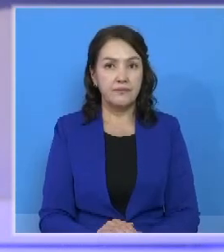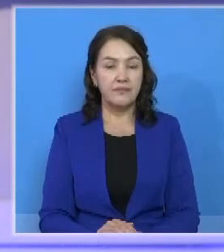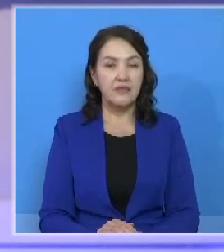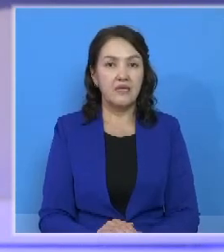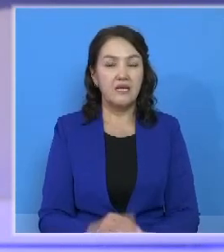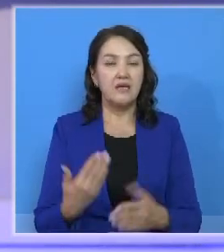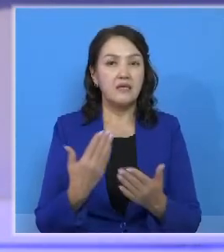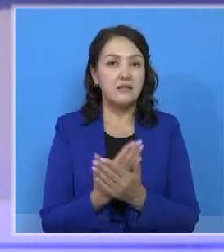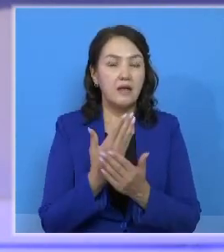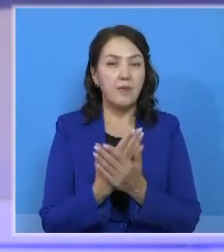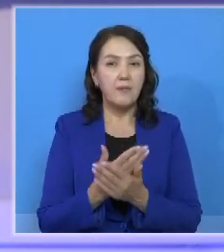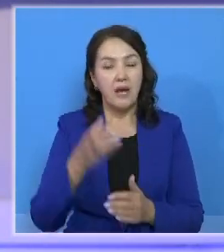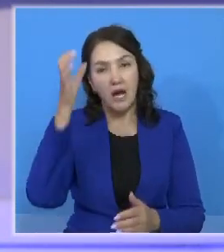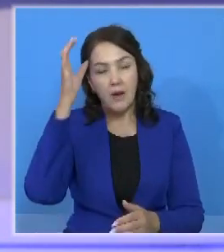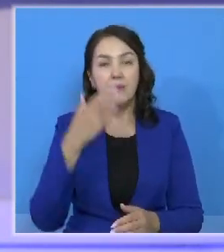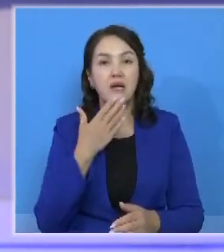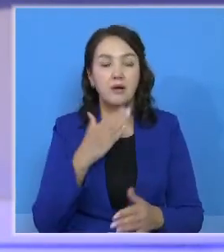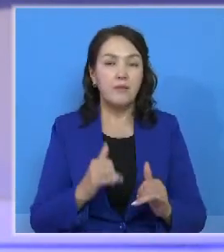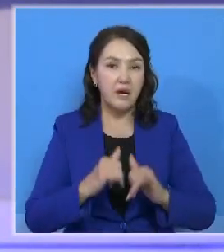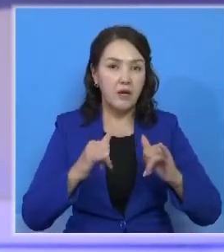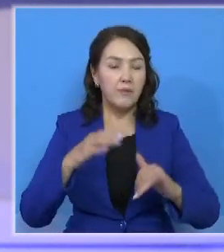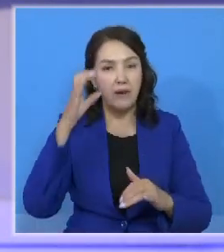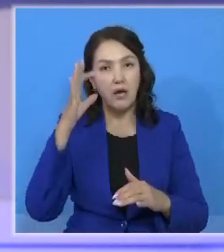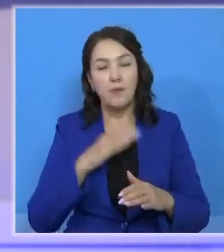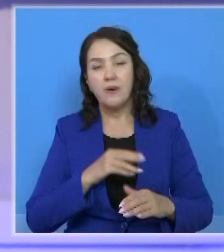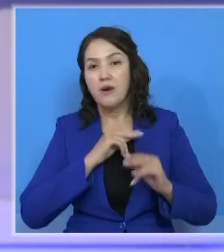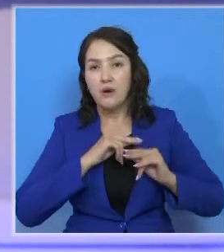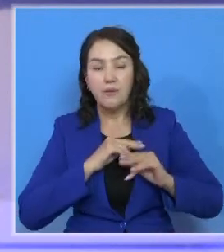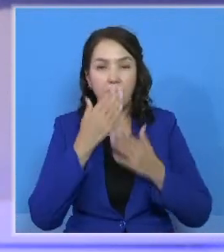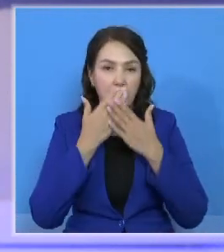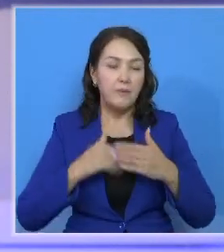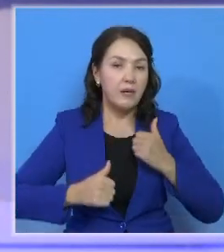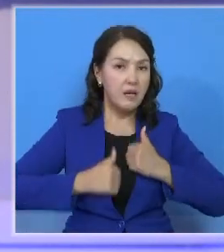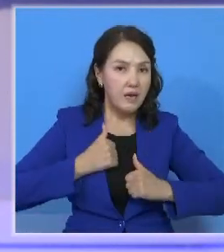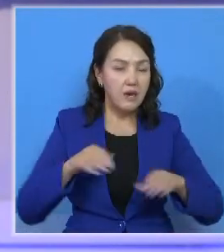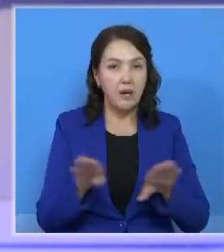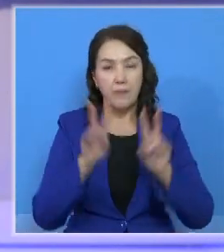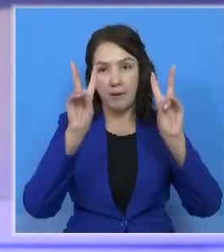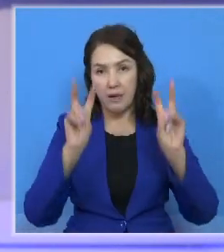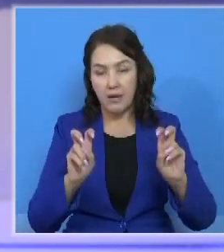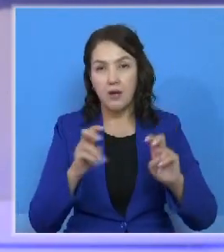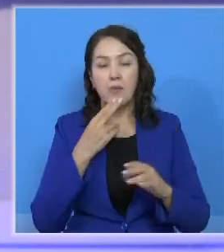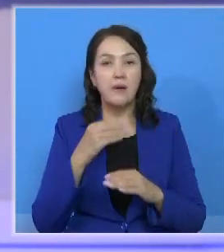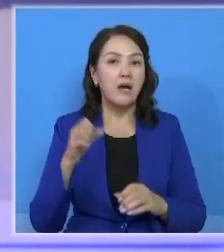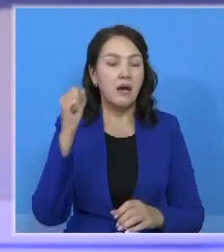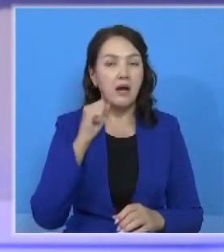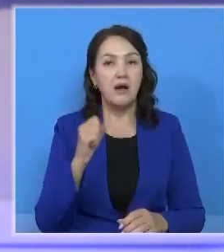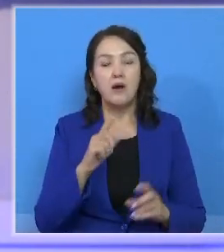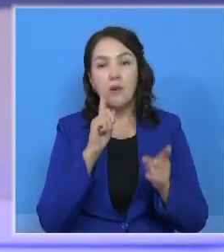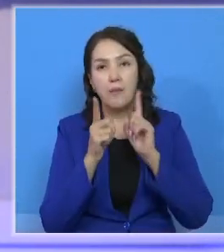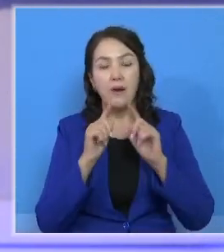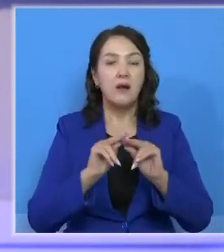Далее к местным новостям. Образованная нация, стремление к знаниям, трудолюбие и патриотизм. Такова тема традиционной августовской